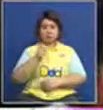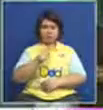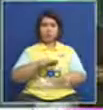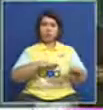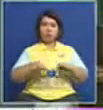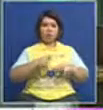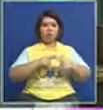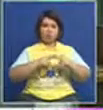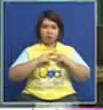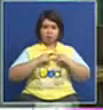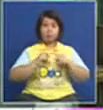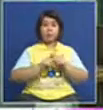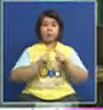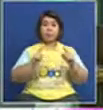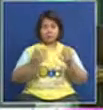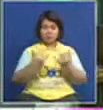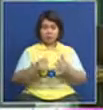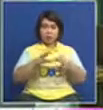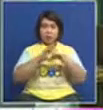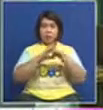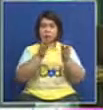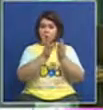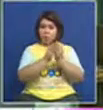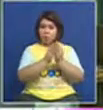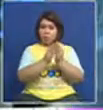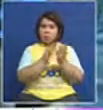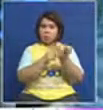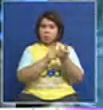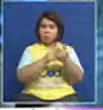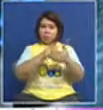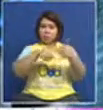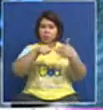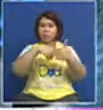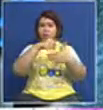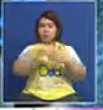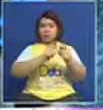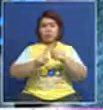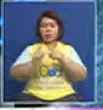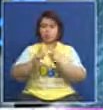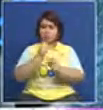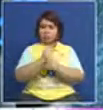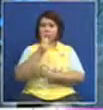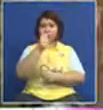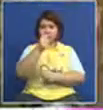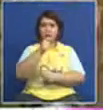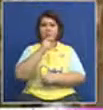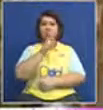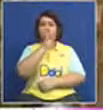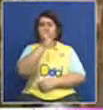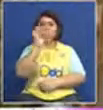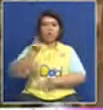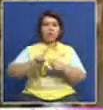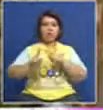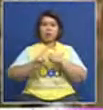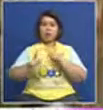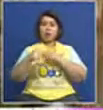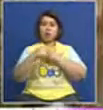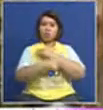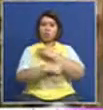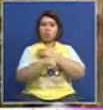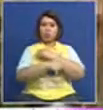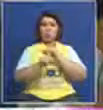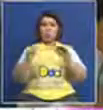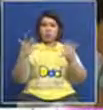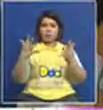ามส่วนภาพรวมของการเลือกตั้งที่ผ่านมาดำเนินไปอย่างราบรื่นค่ะไม่พบการร้องเรียนการทุจริตการเลือกตั้